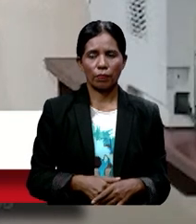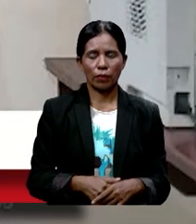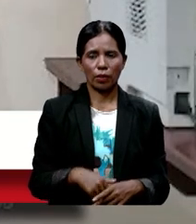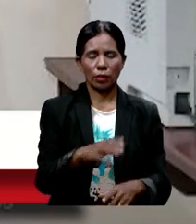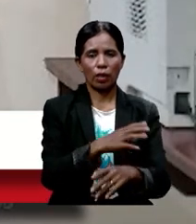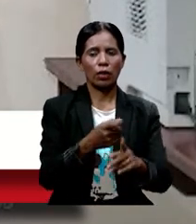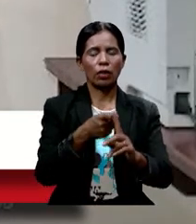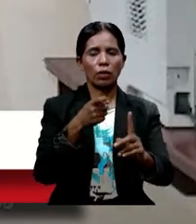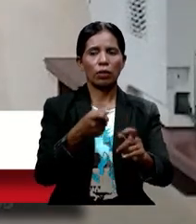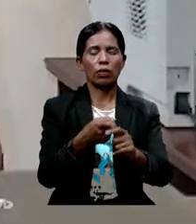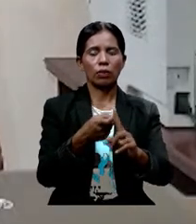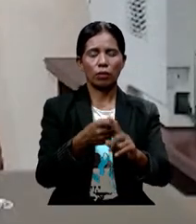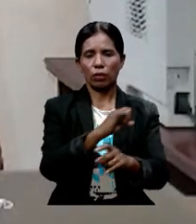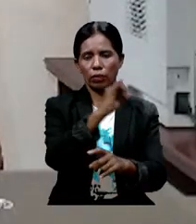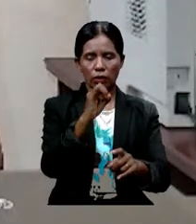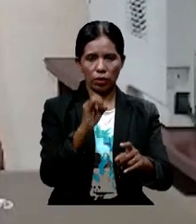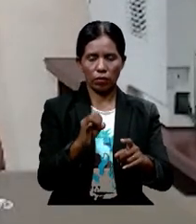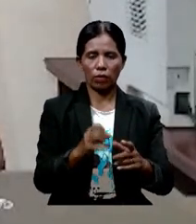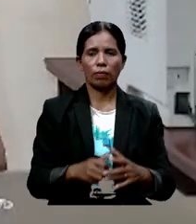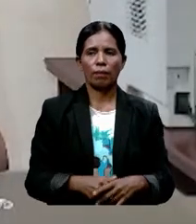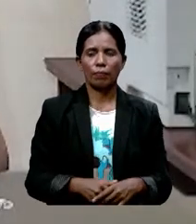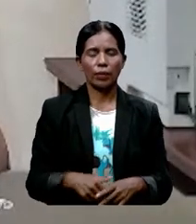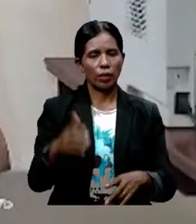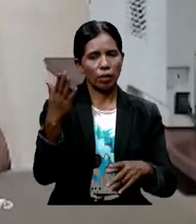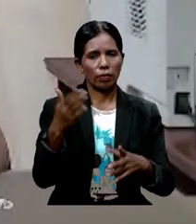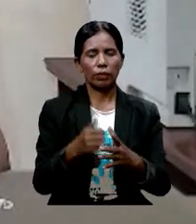transitnia no mos investigação ia nava